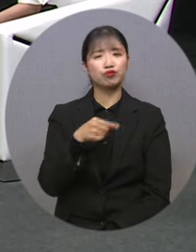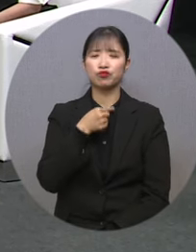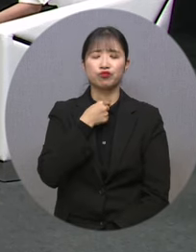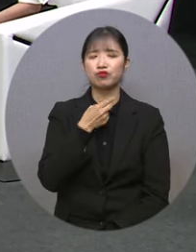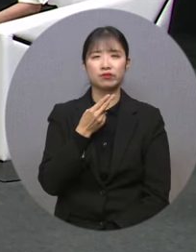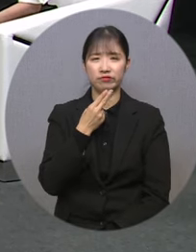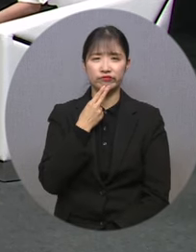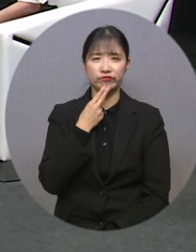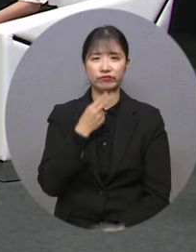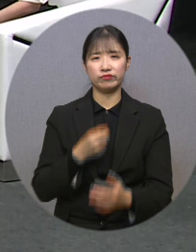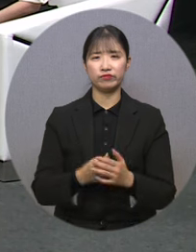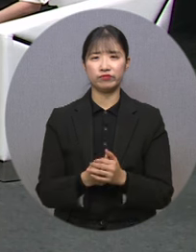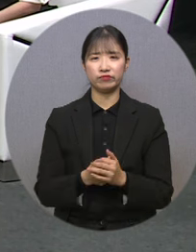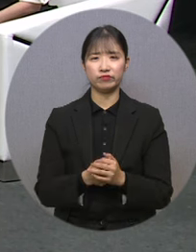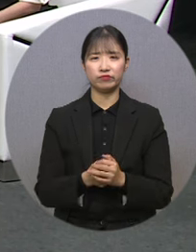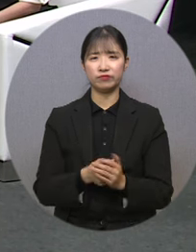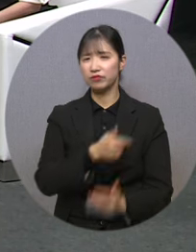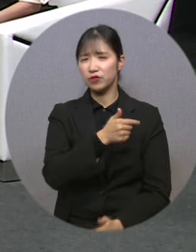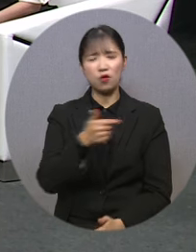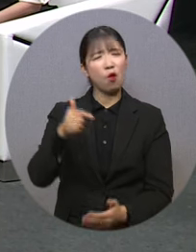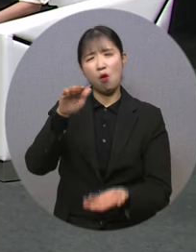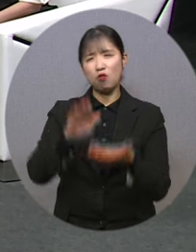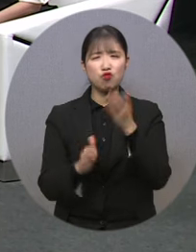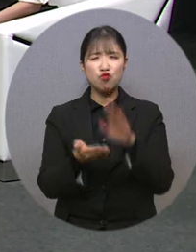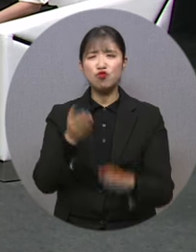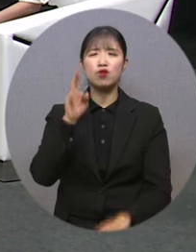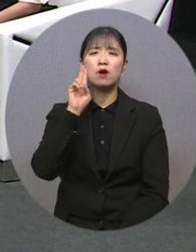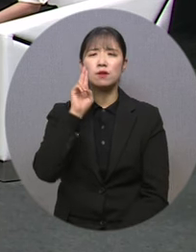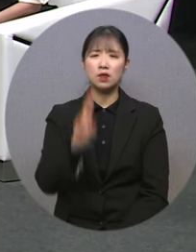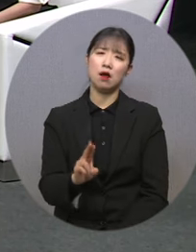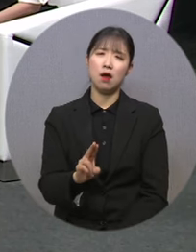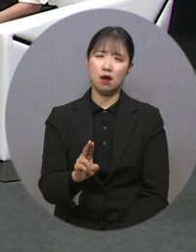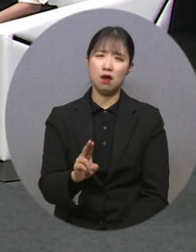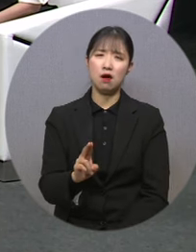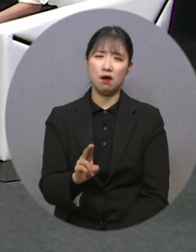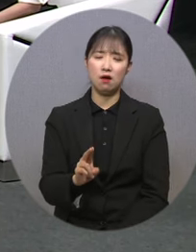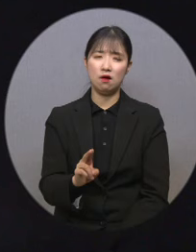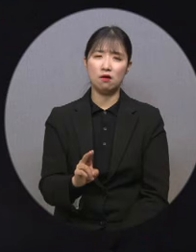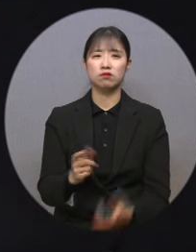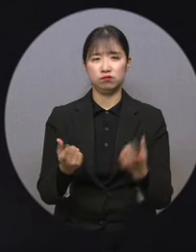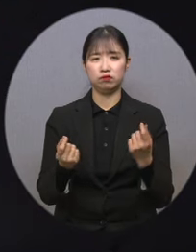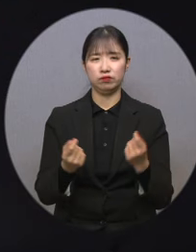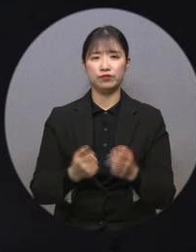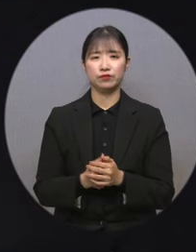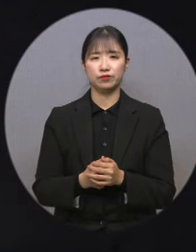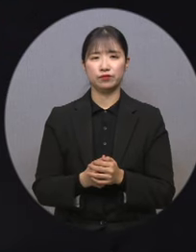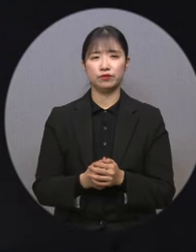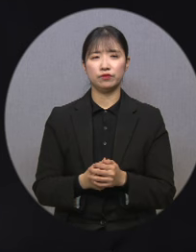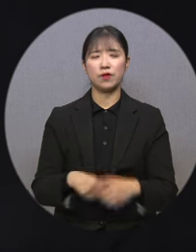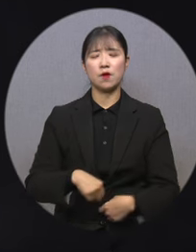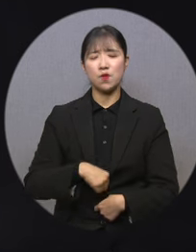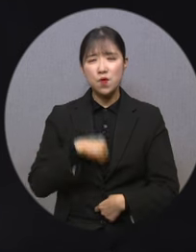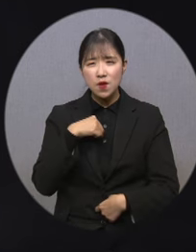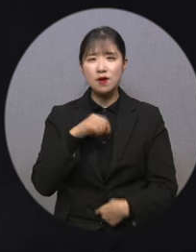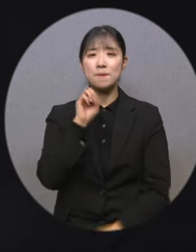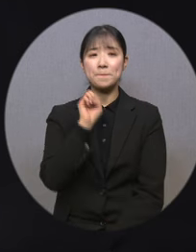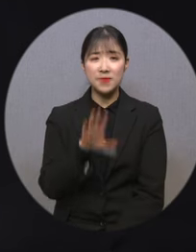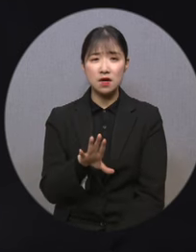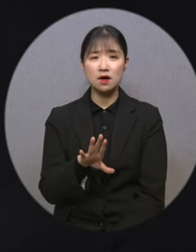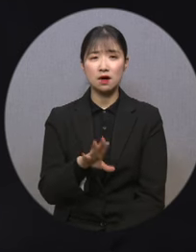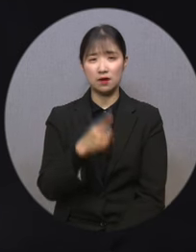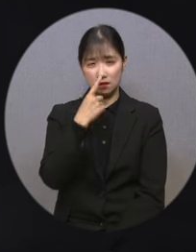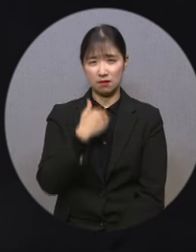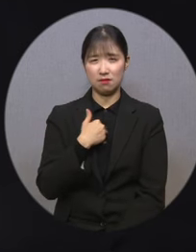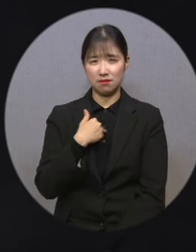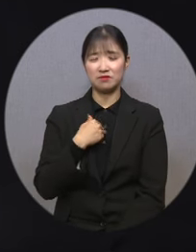않습니다. 그래서 너무 불공정이 많다는 거. 그래서 솔직히 말해서